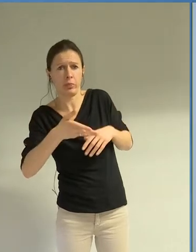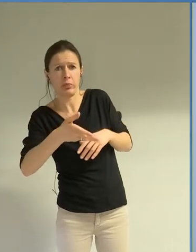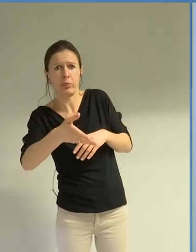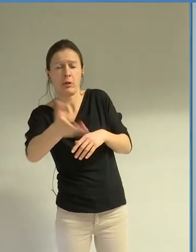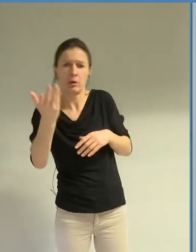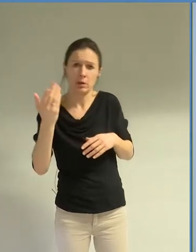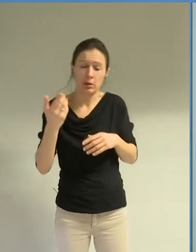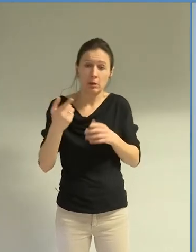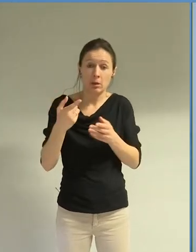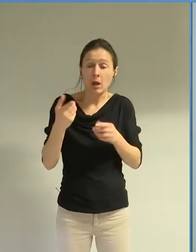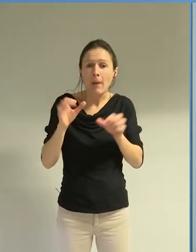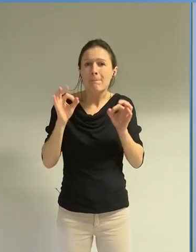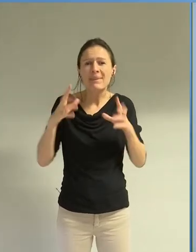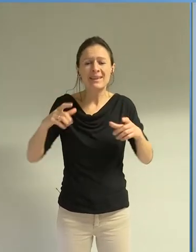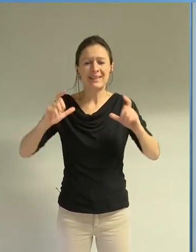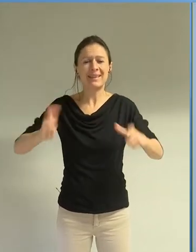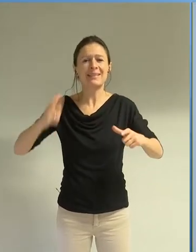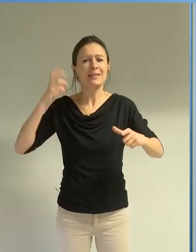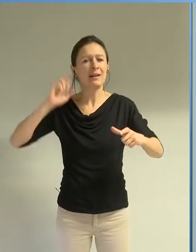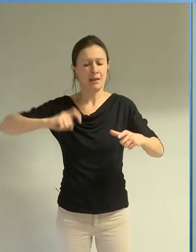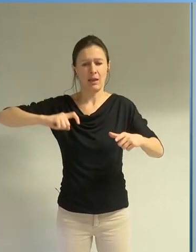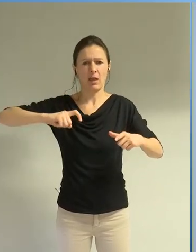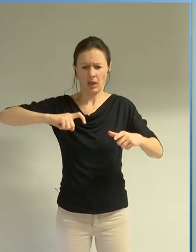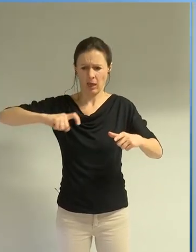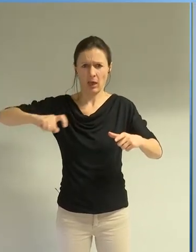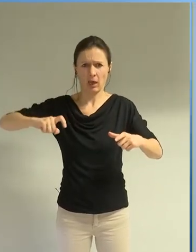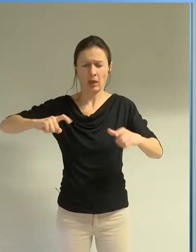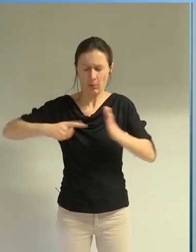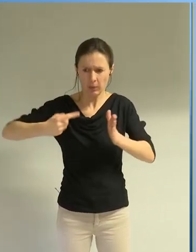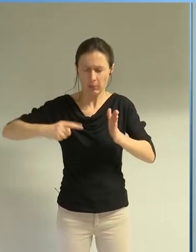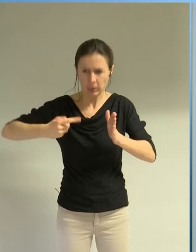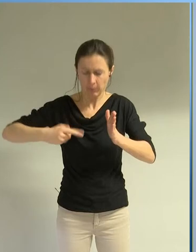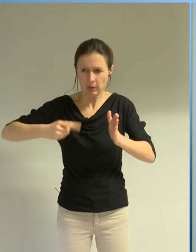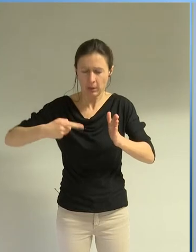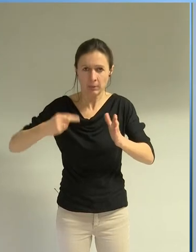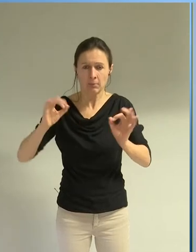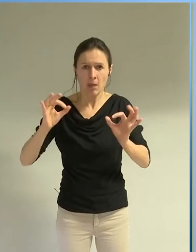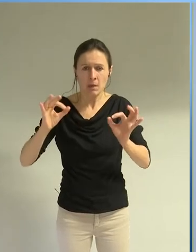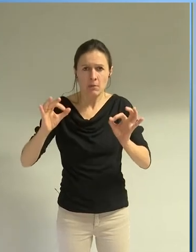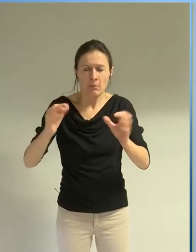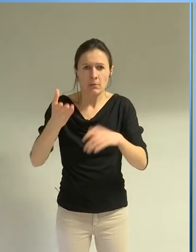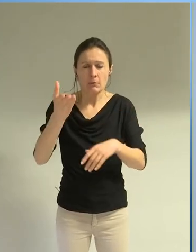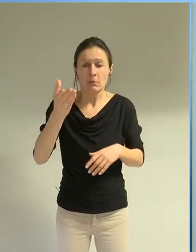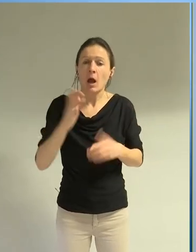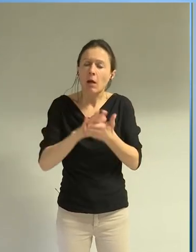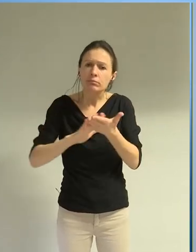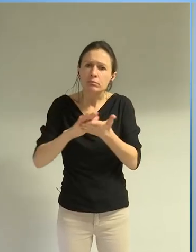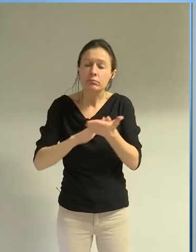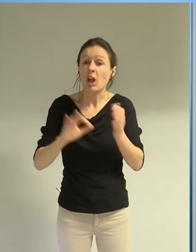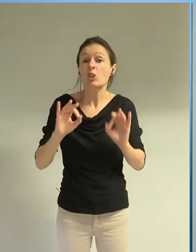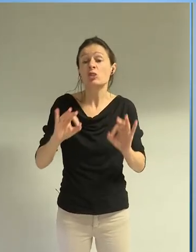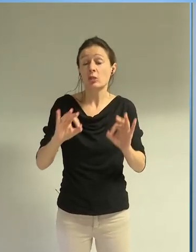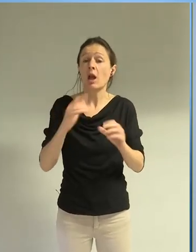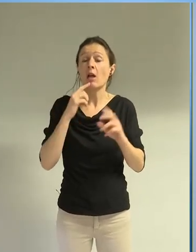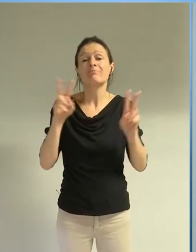rayé j'aime placer du côté des faits les faits madame c'est que le taux de vacance commercial oui vous avez raison je vais